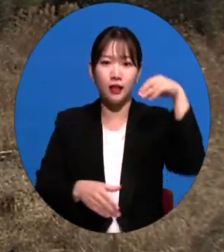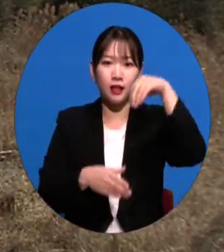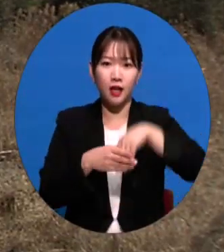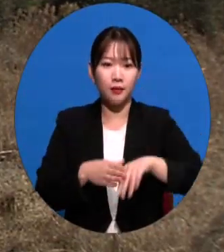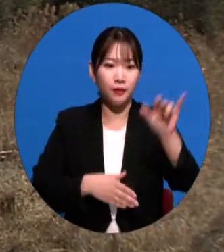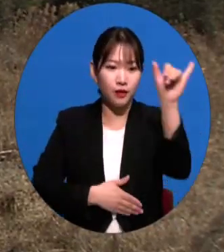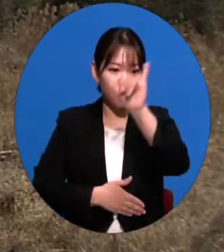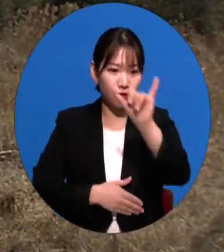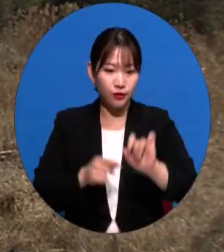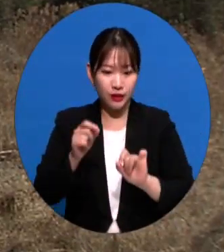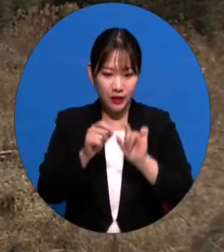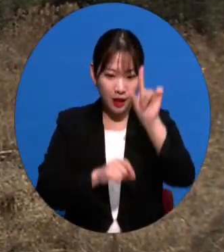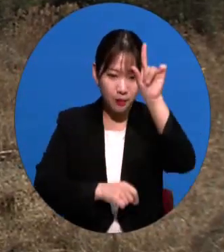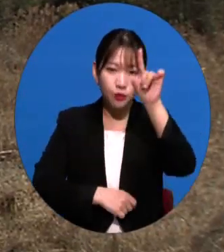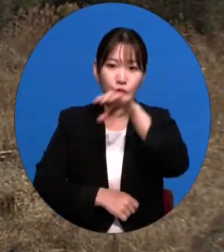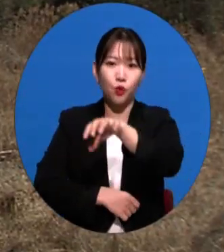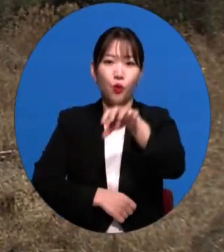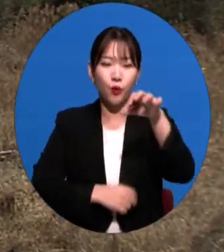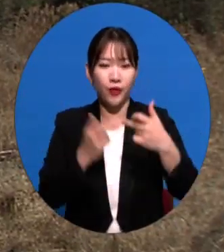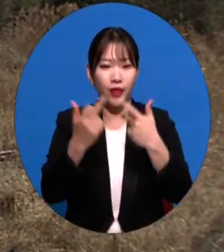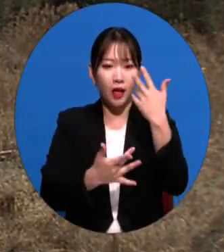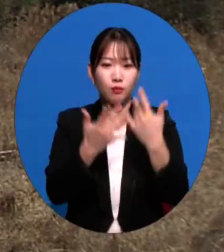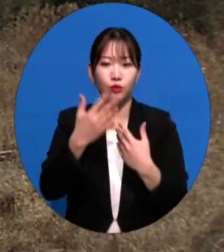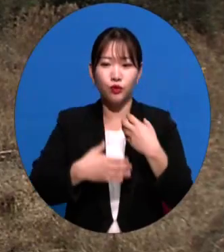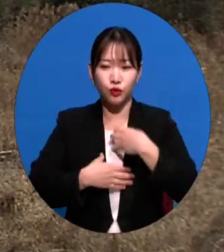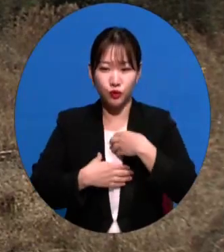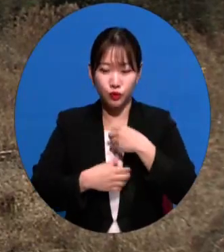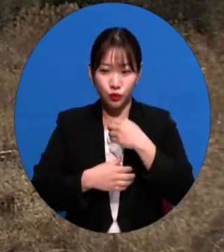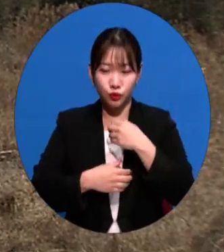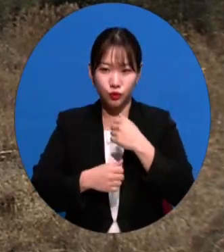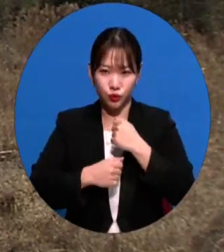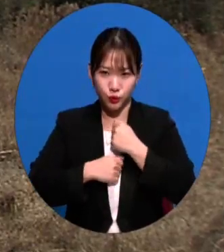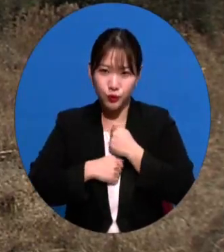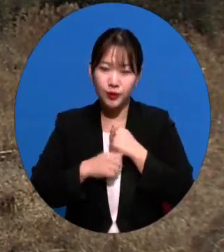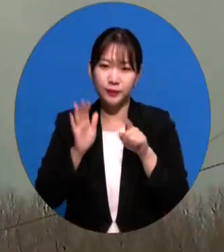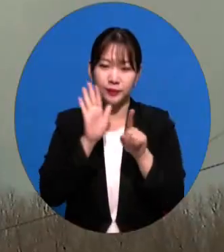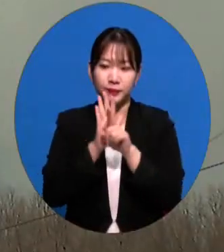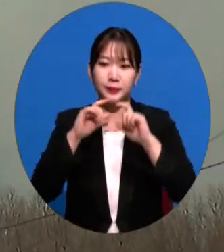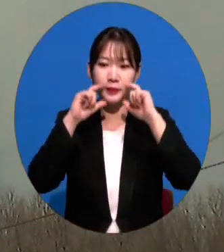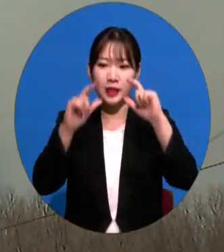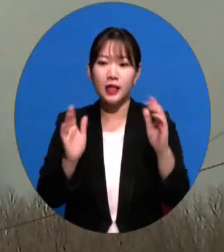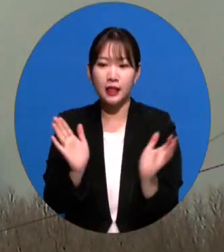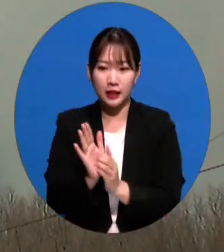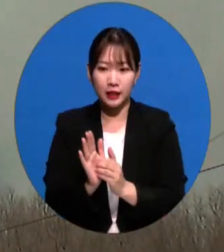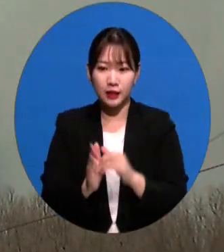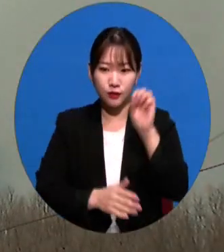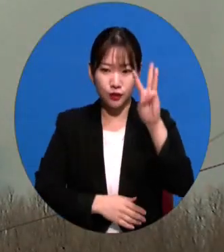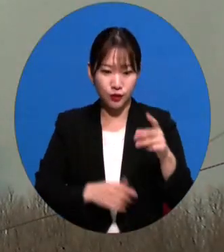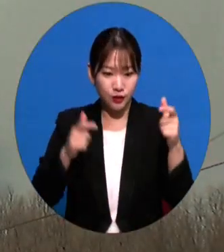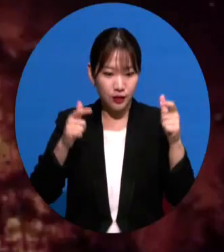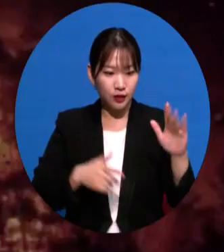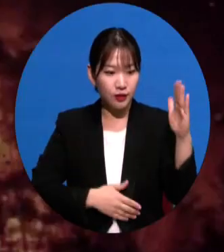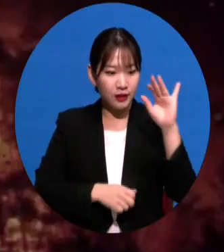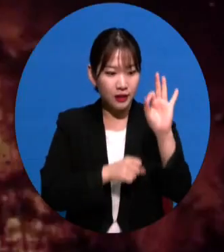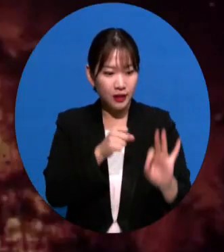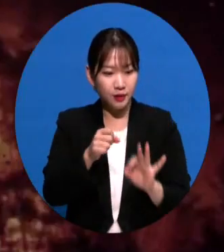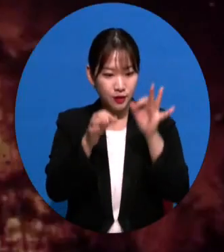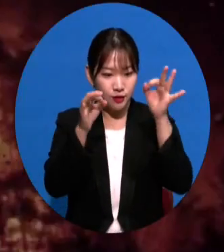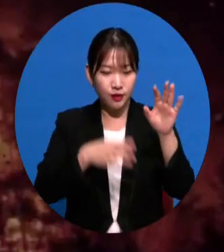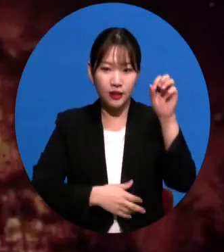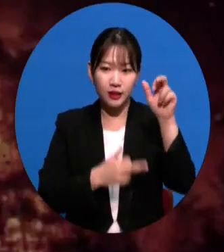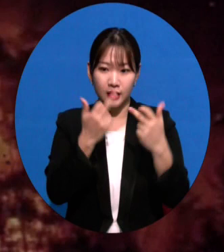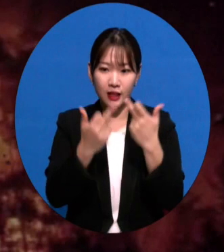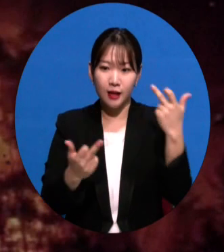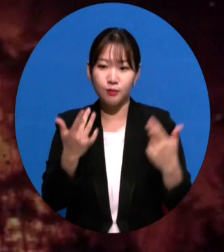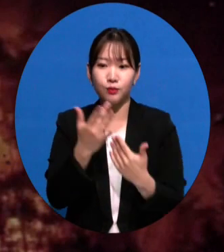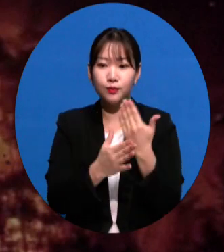포함한 전국 대부분의 지역에 산불경보 주의 단계를 발령했습니다. 광주 지역의 최근 10년간 산불